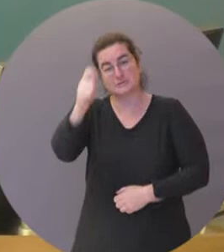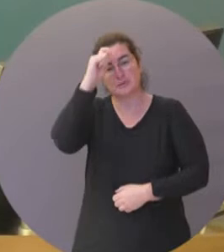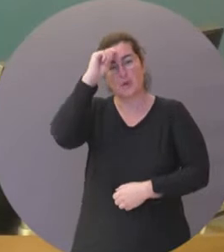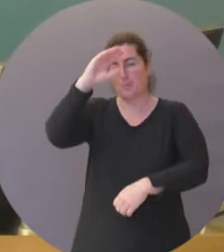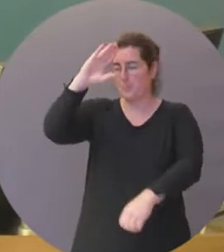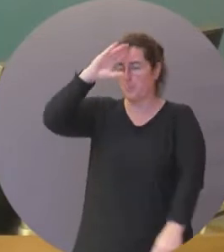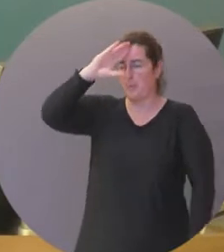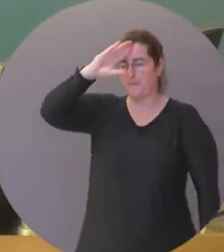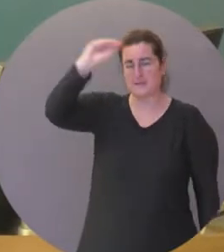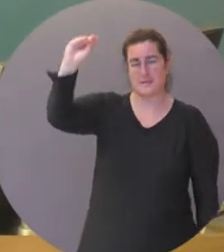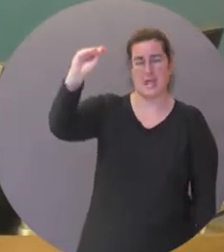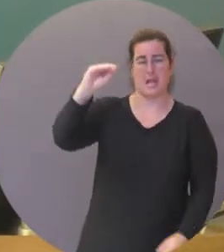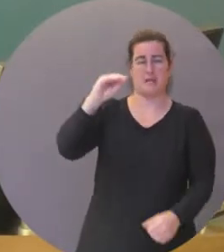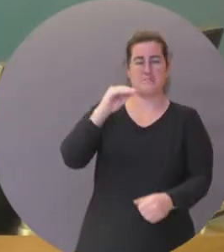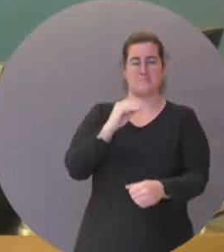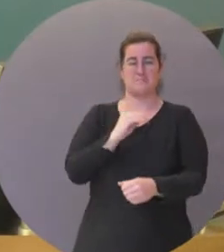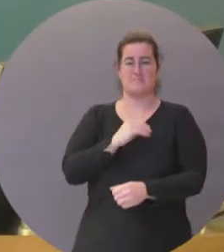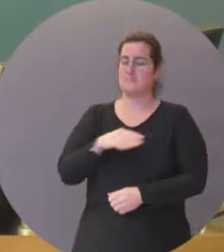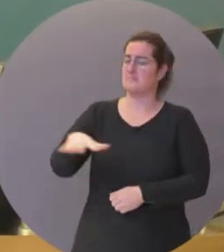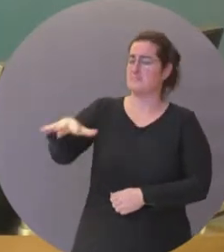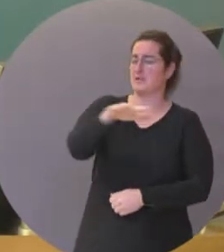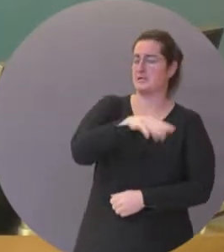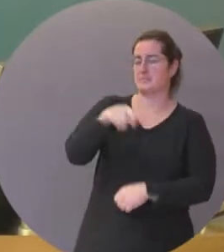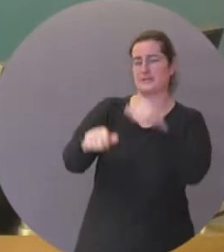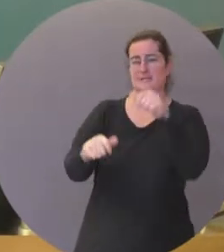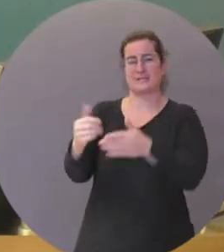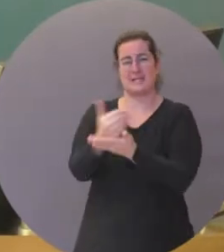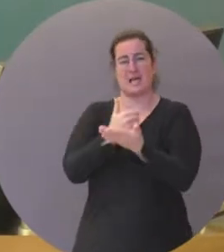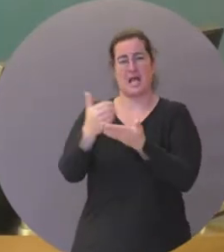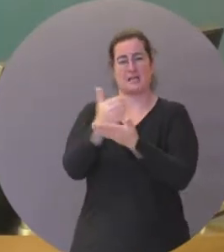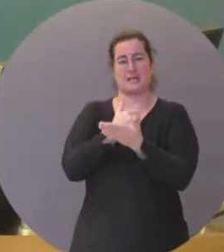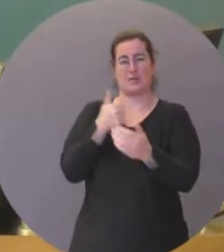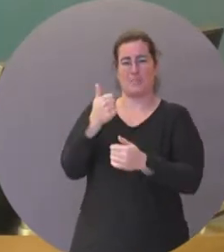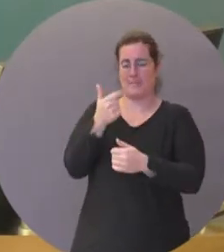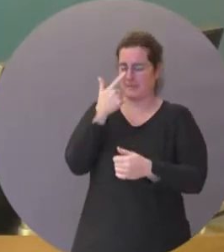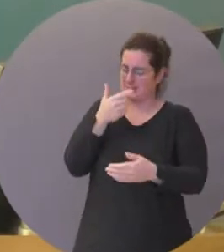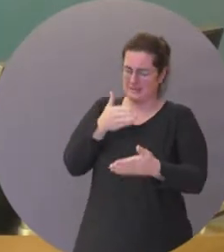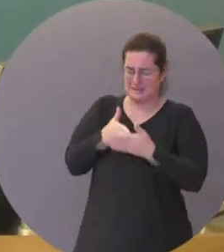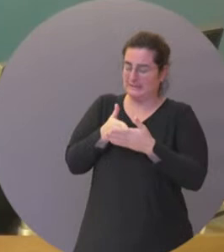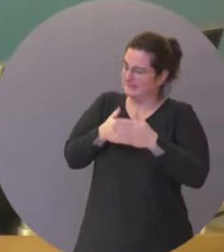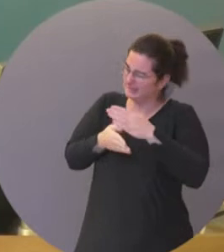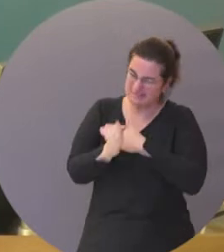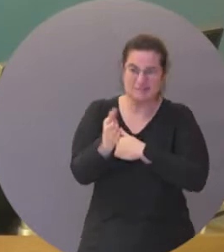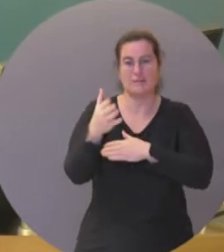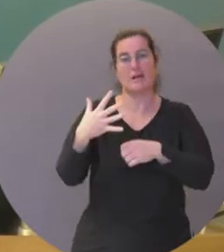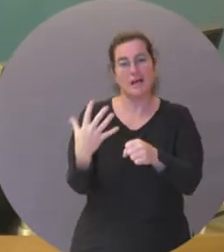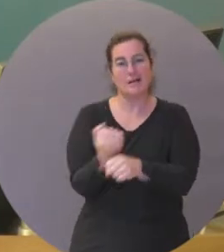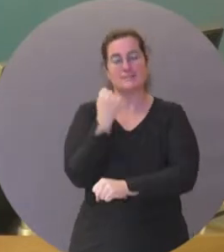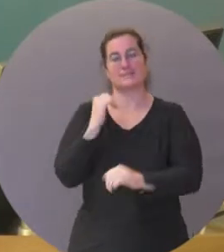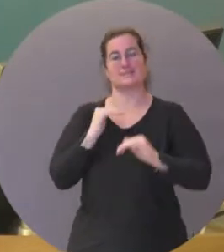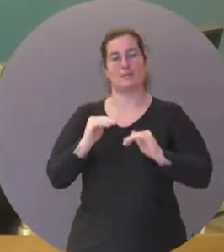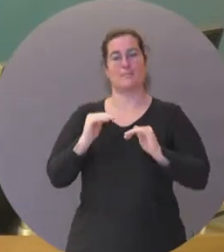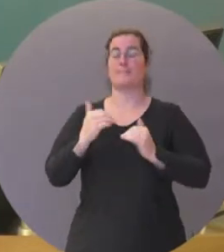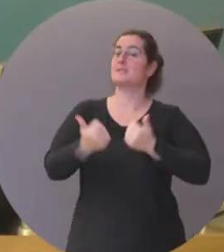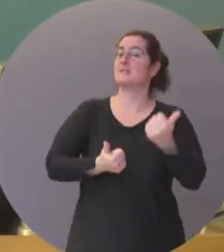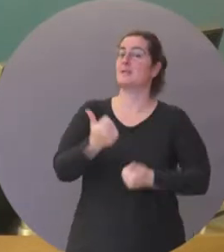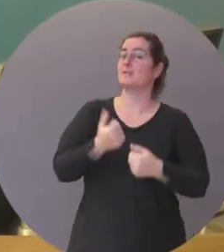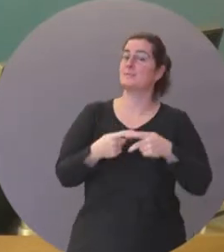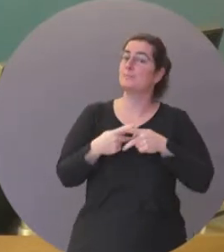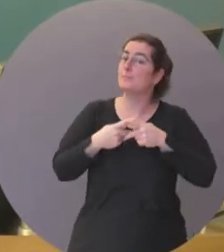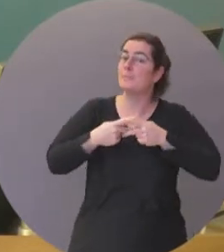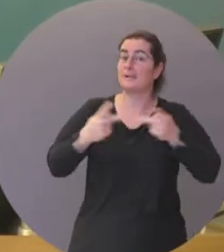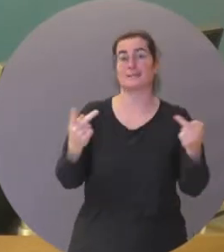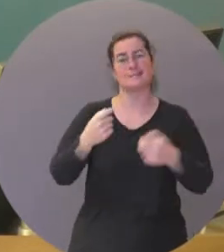du Département qui malgré ses graves aléas ont su remplir les missions de service public les plus